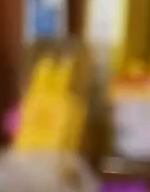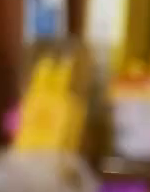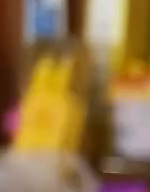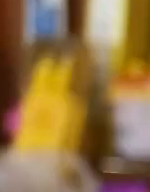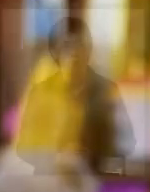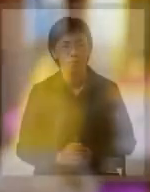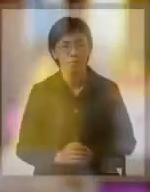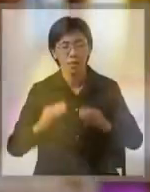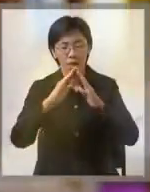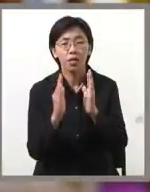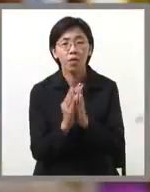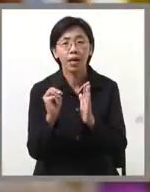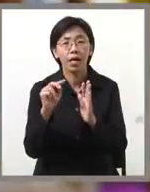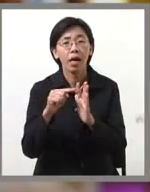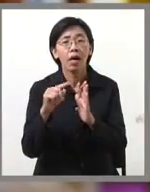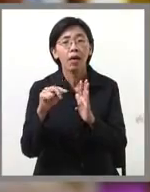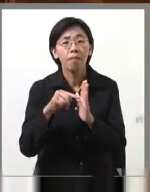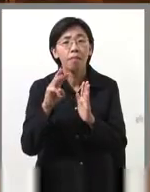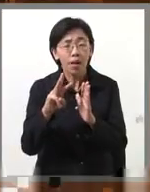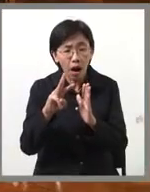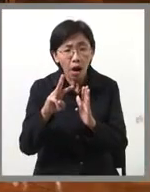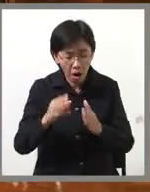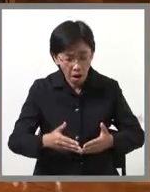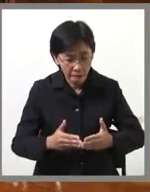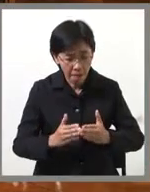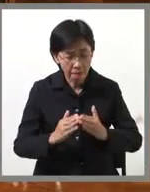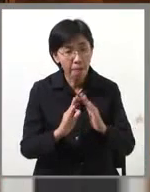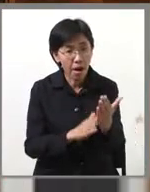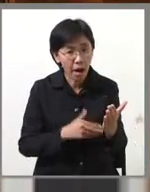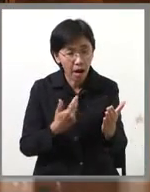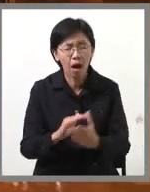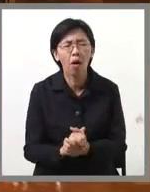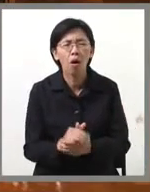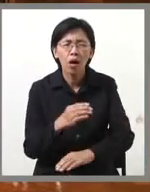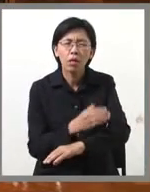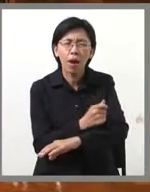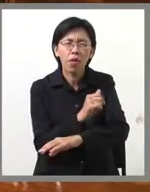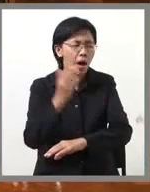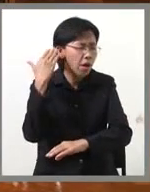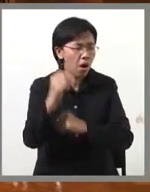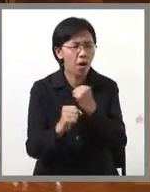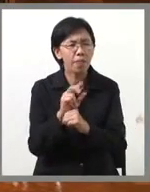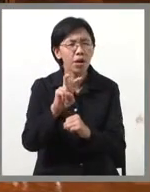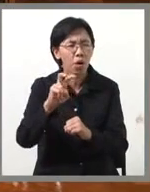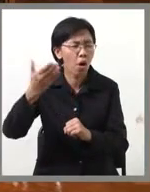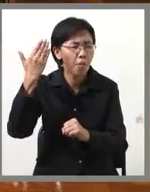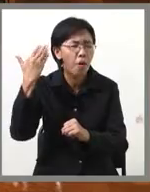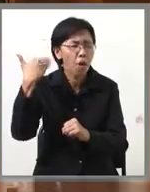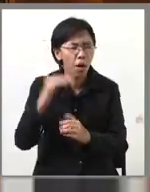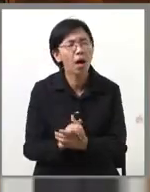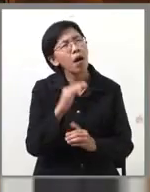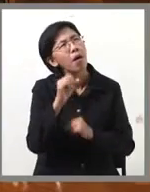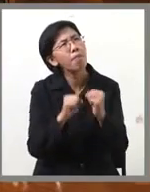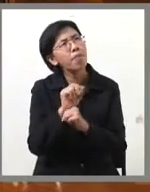หลวงพ่อคะวัดมะนาวนี่สร้างมานานหรือยังคะ ก็ตอนปลายอยุธยาก็200กว่าปี 200กว่าปีแล้ว